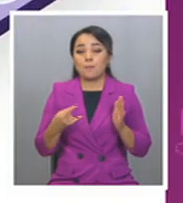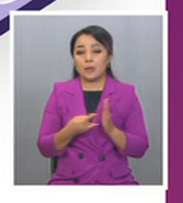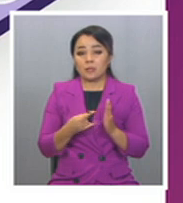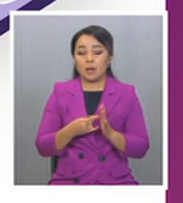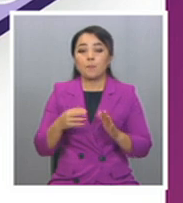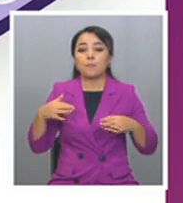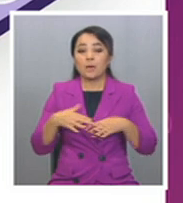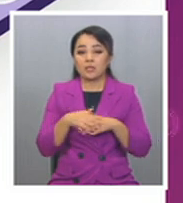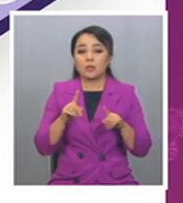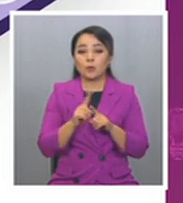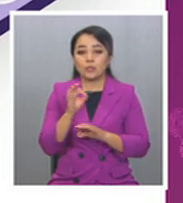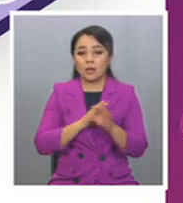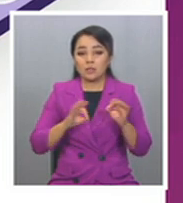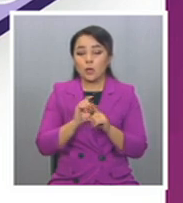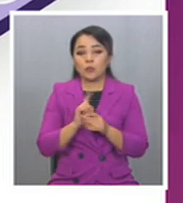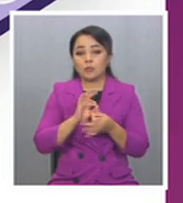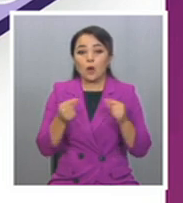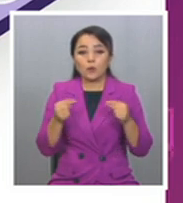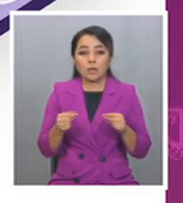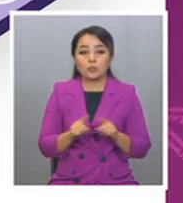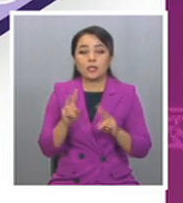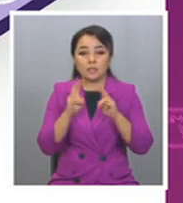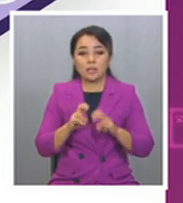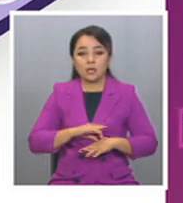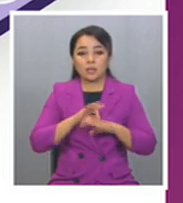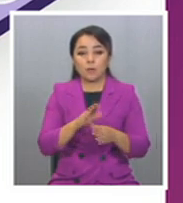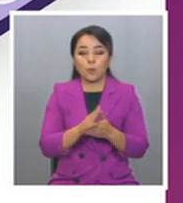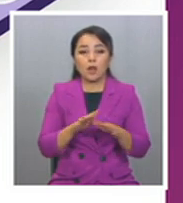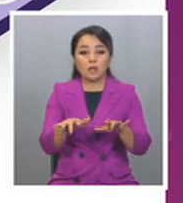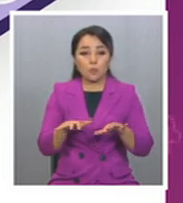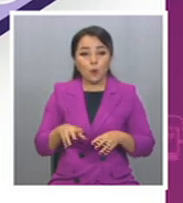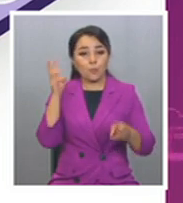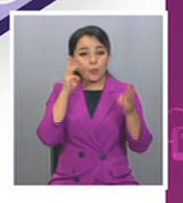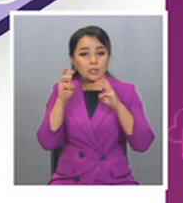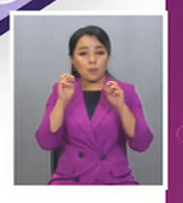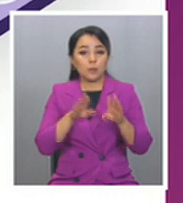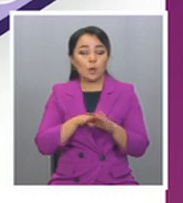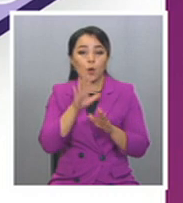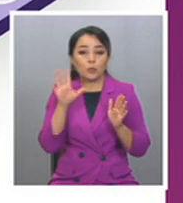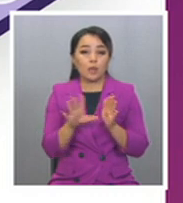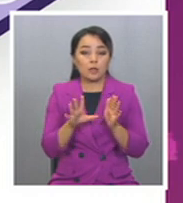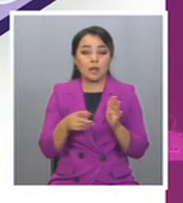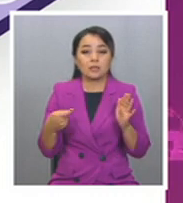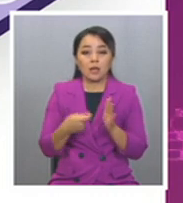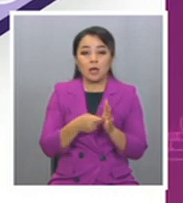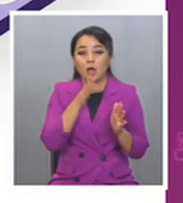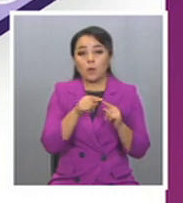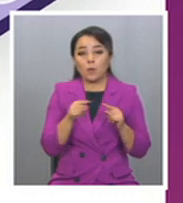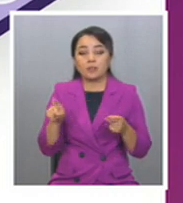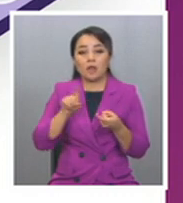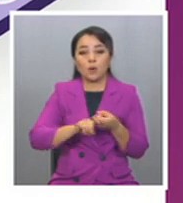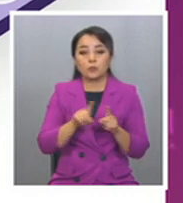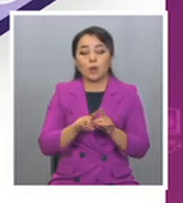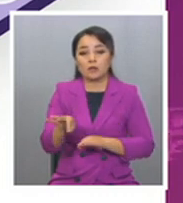арасындағы ұқсастықтарды зерттейтін боламыз. Сонымен қатар, компьютерлік модельдеу арқылы тоқ күшінің, зарядтың уақытқа тәуелділік